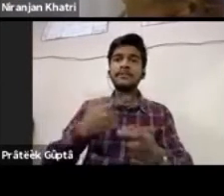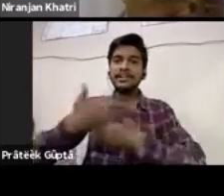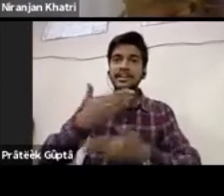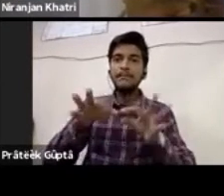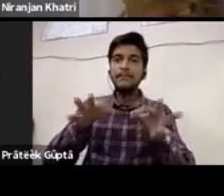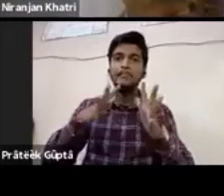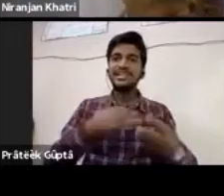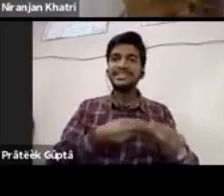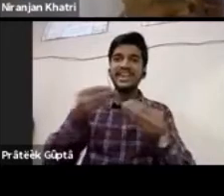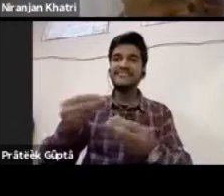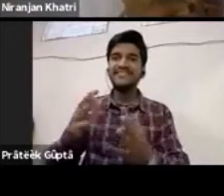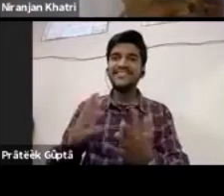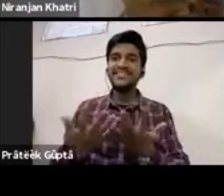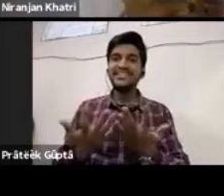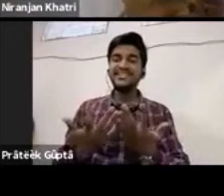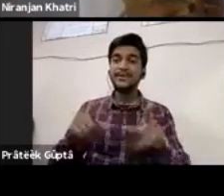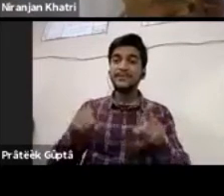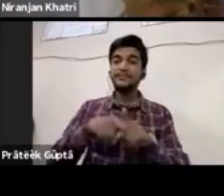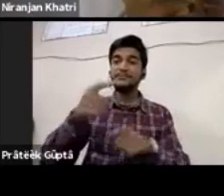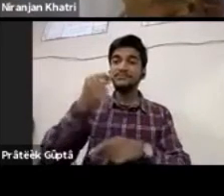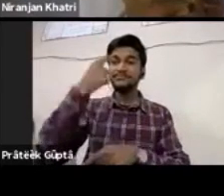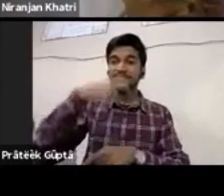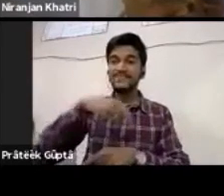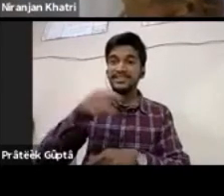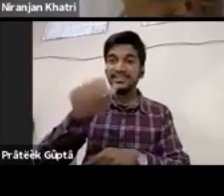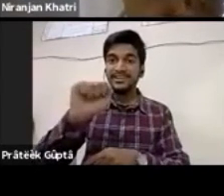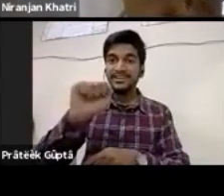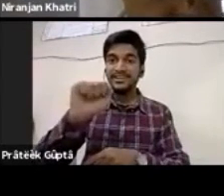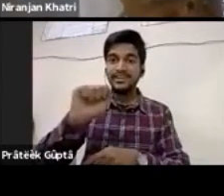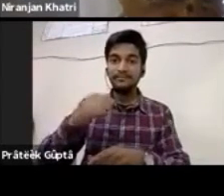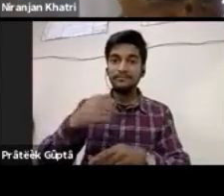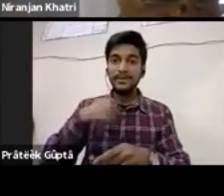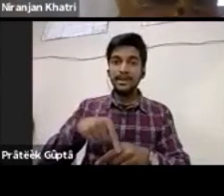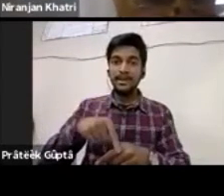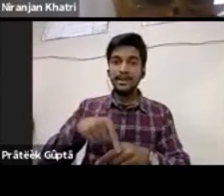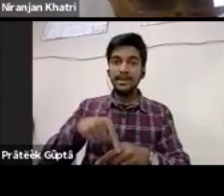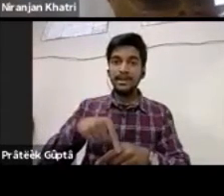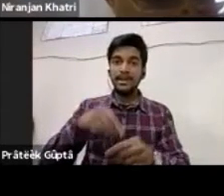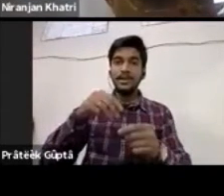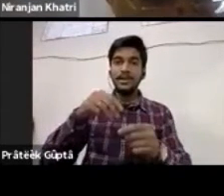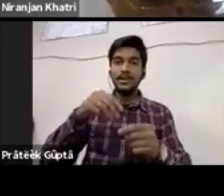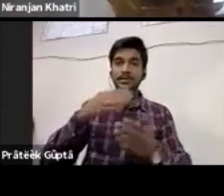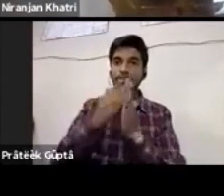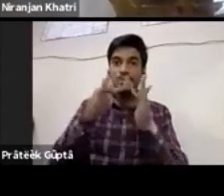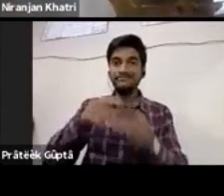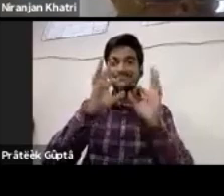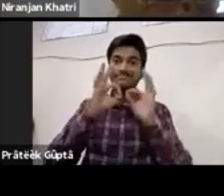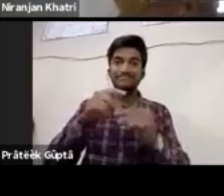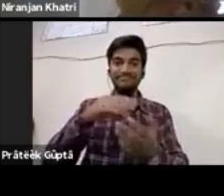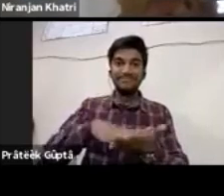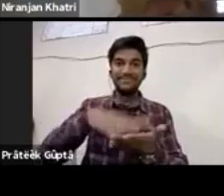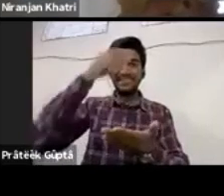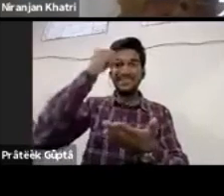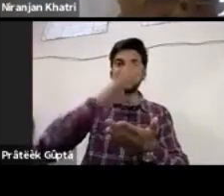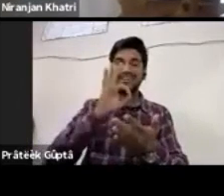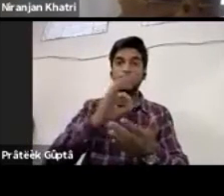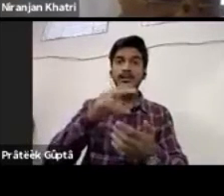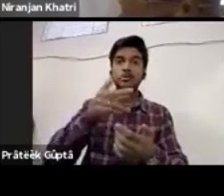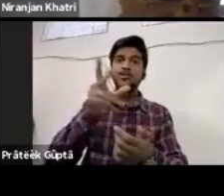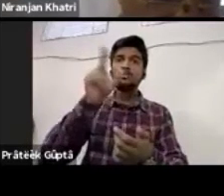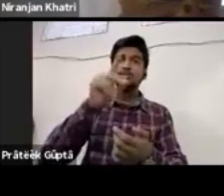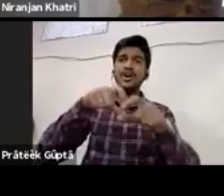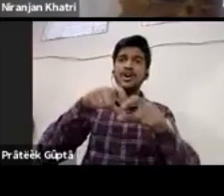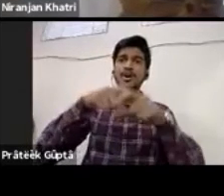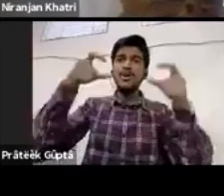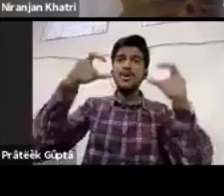थिंग। आज मेरे को एक प्लेटफॉर्म से मैं मास्टर करता हूँ, तो अगली ऑर्गेनाइजेशन जब इन्वाइट करती है तो कोई नया प्लेटफॉर्म पे इन्वाइट करती है ऑनलाइन मीटिंग,